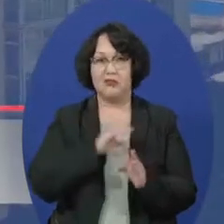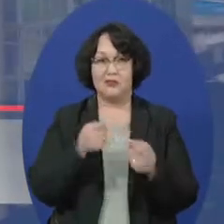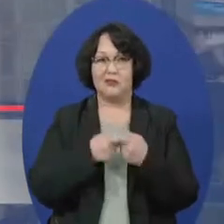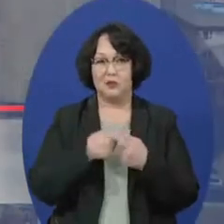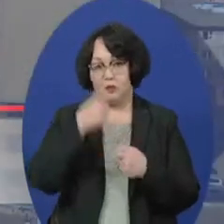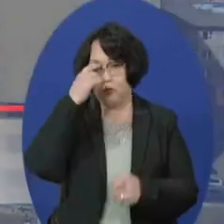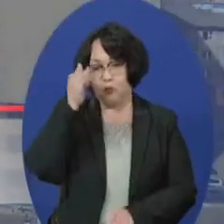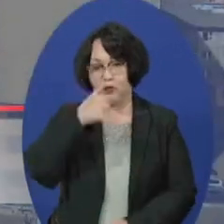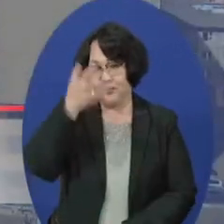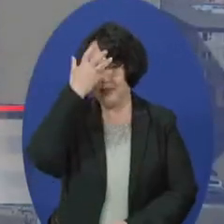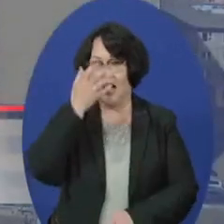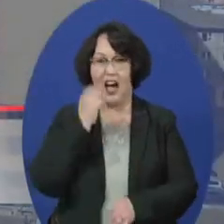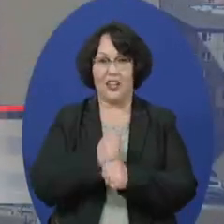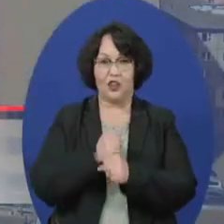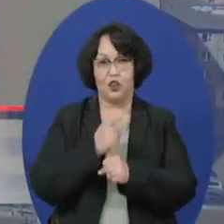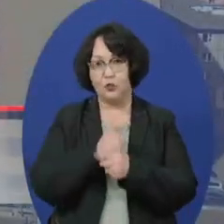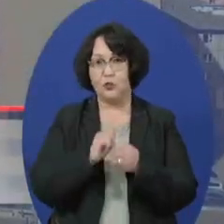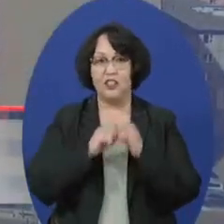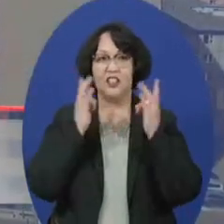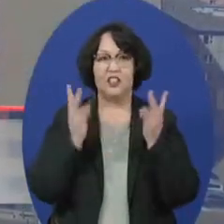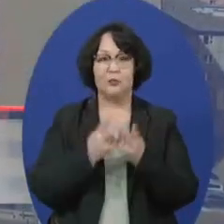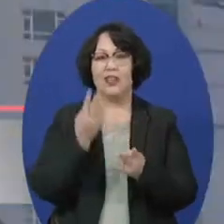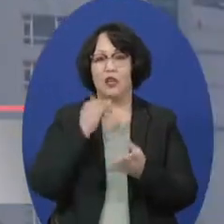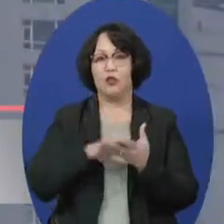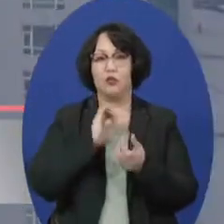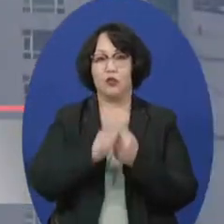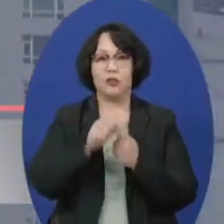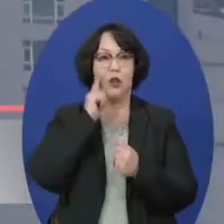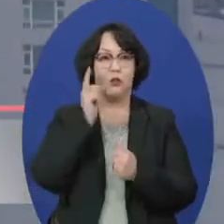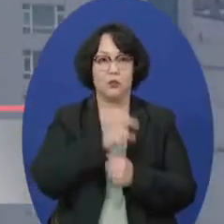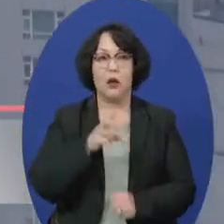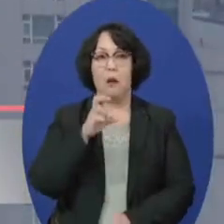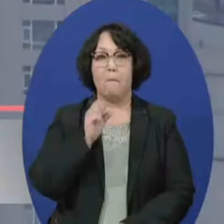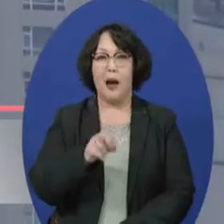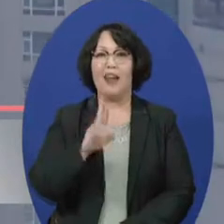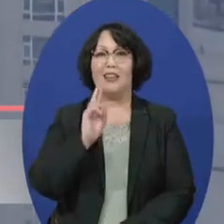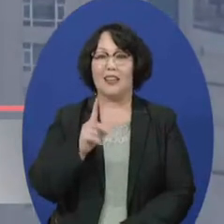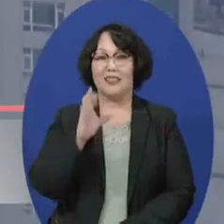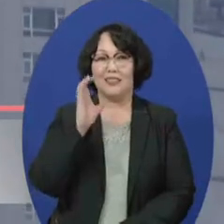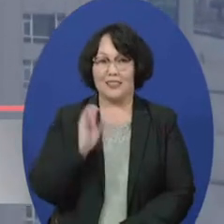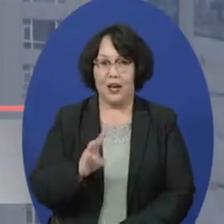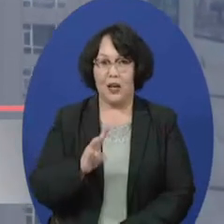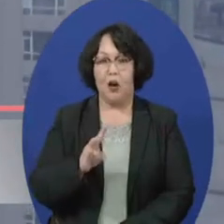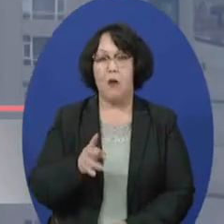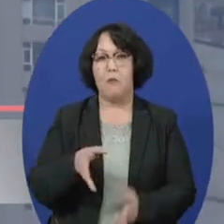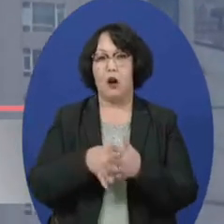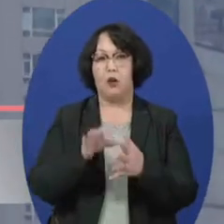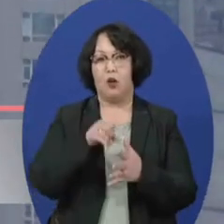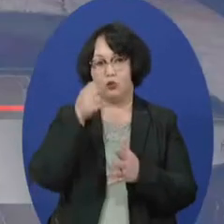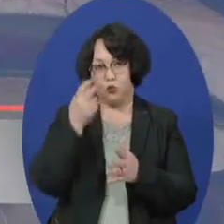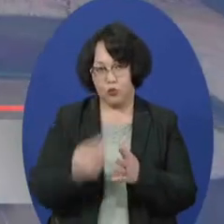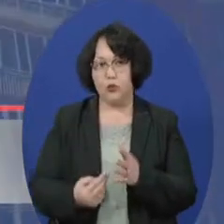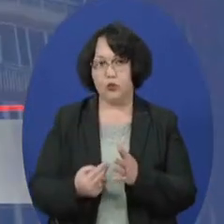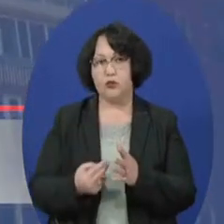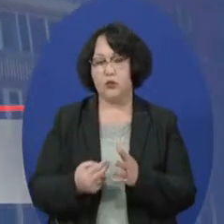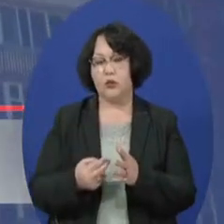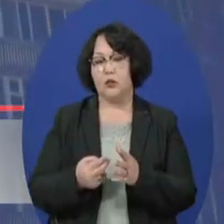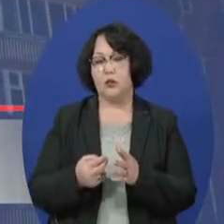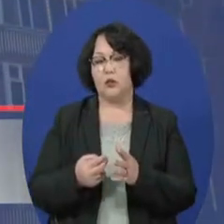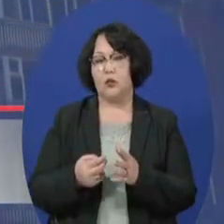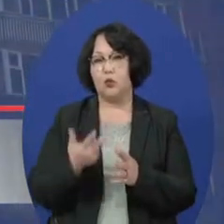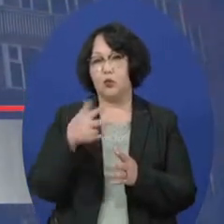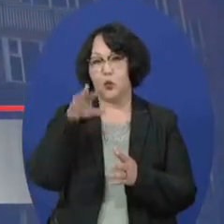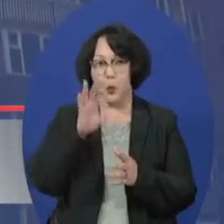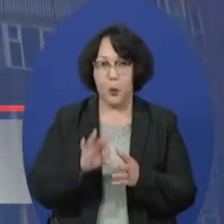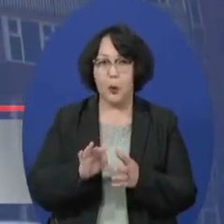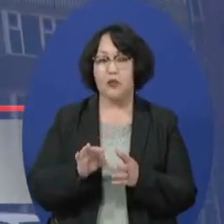газар ажил хөдөлмөр эрхэлж нийгмийн даатгал төлж байгаа залуустай баялагын сангаас орон сууцны үрдчилгээ 30% дэмжлэг үзүүлдэг байхаар судалж байна.